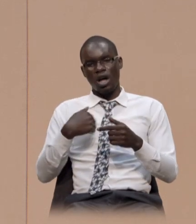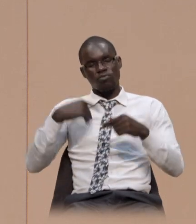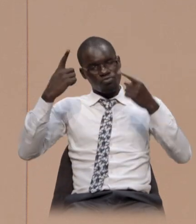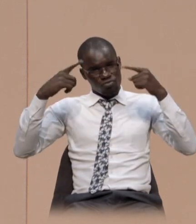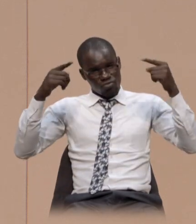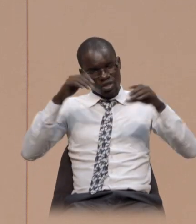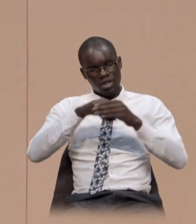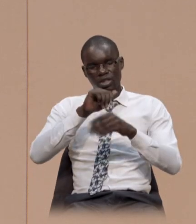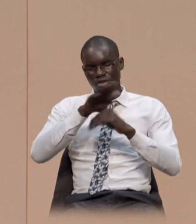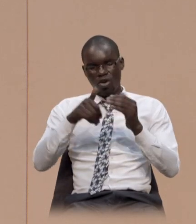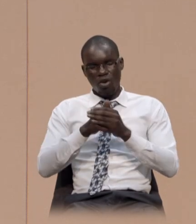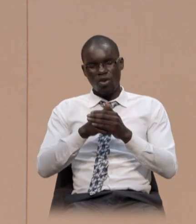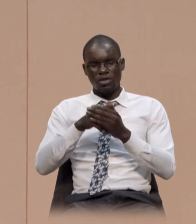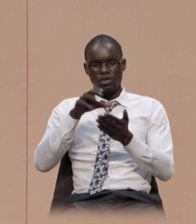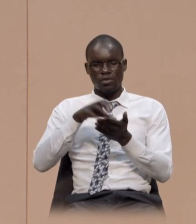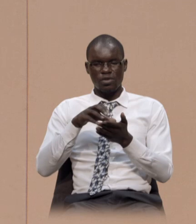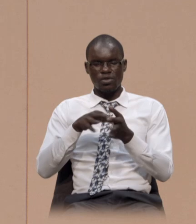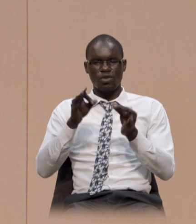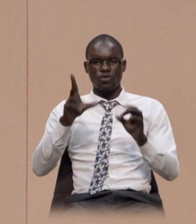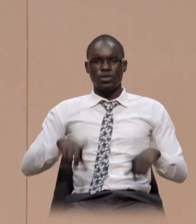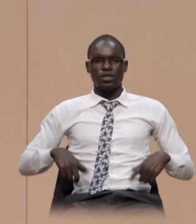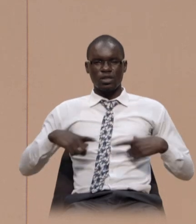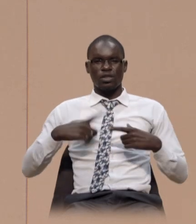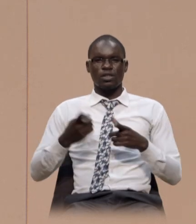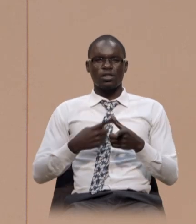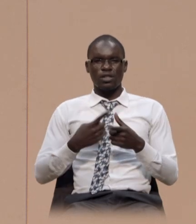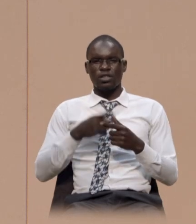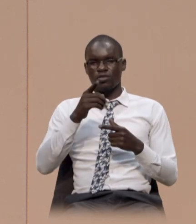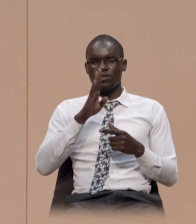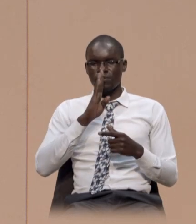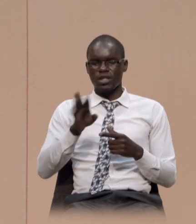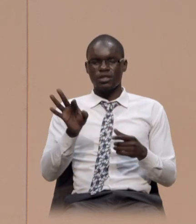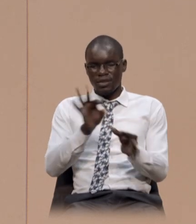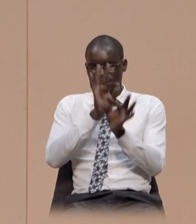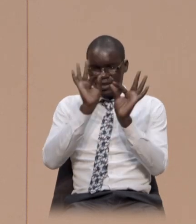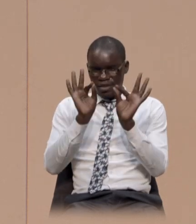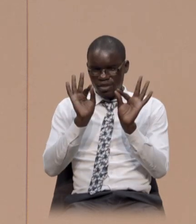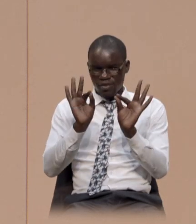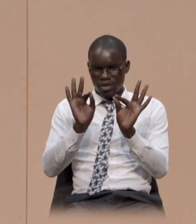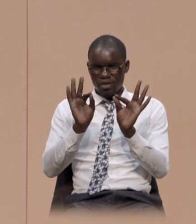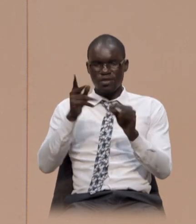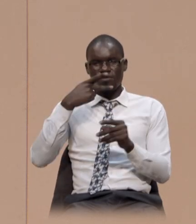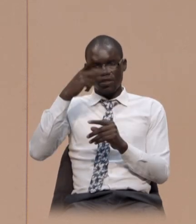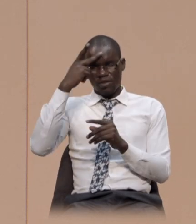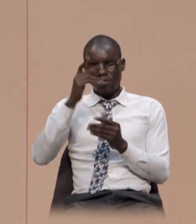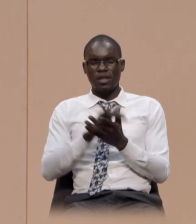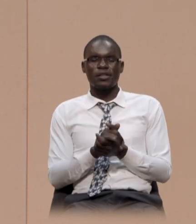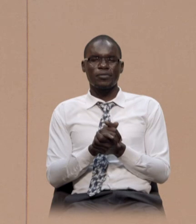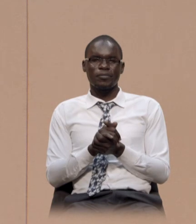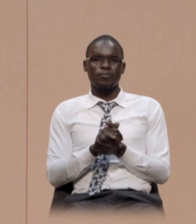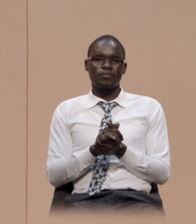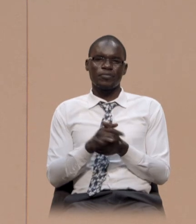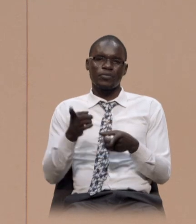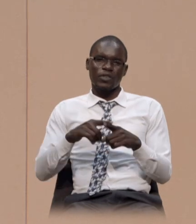zote, na utaona kwamba wewe you are a unique parent, but you have a